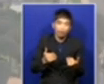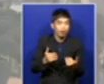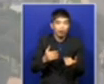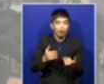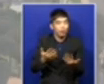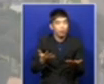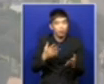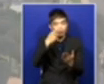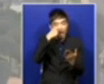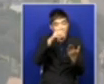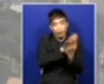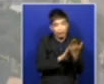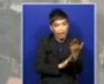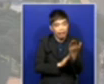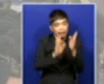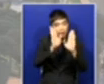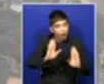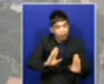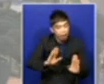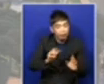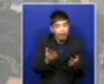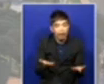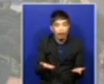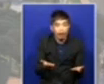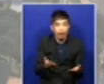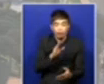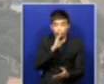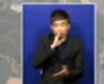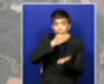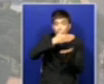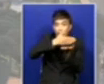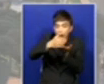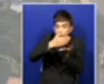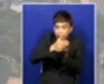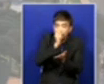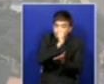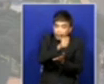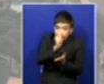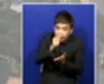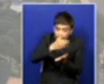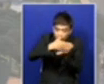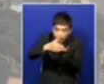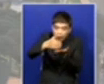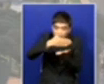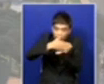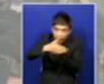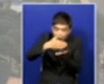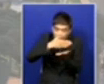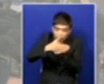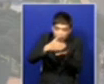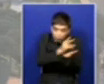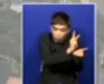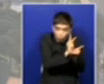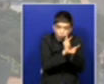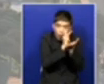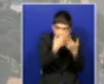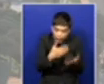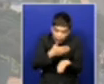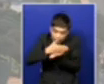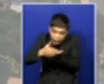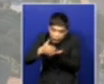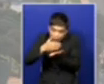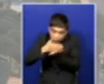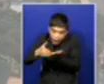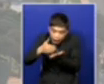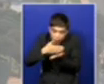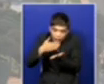ใช้หนี้ครบตอนลุงตู่อายุ150ปีแม่เจ้าภาษาวัยรุ่นโอ้โห